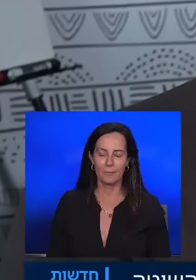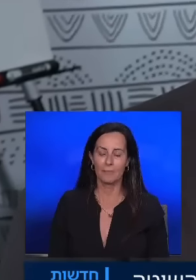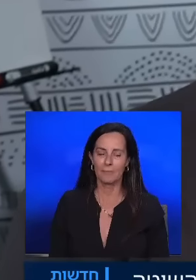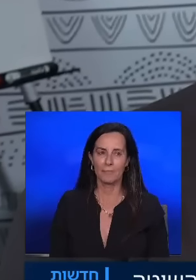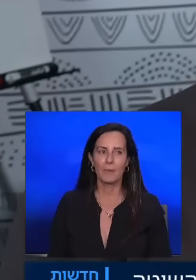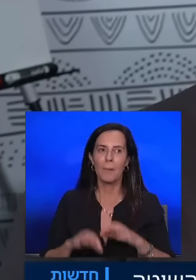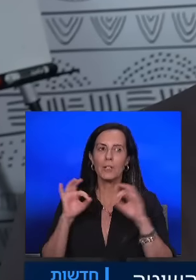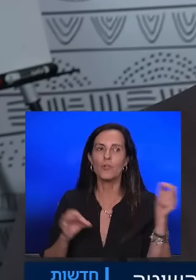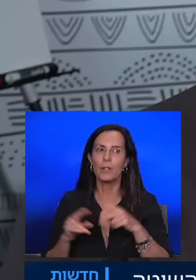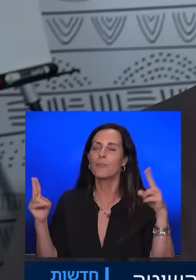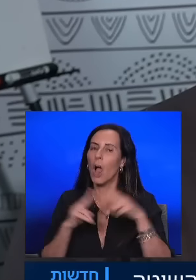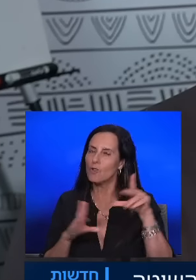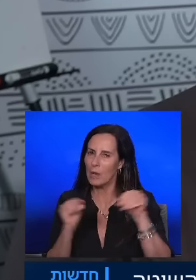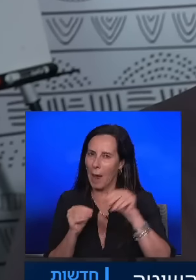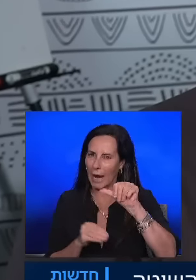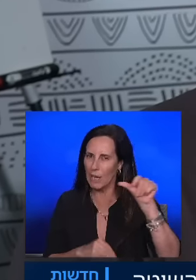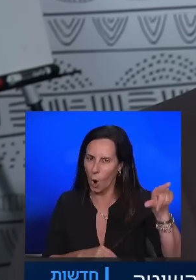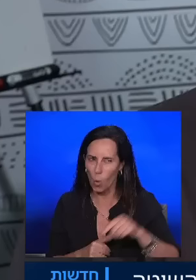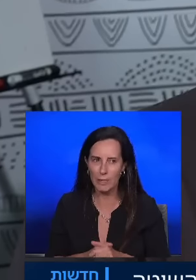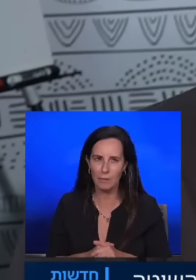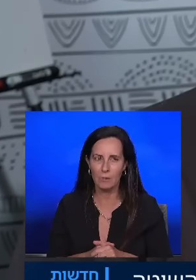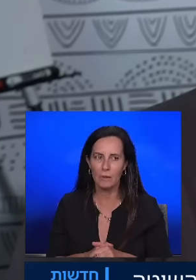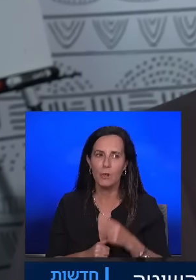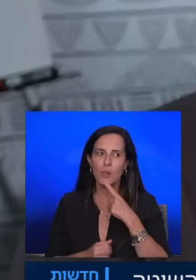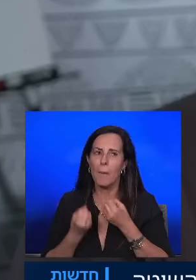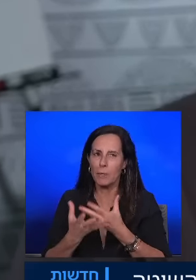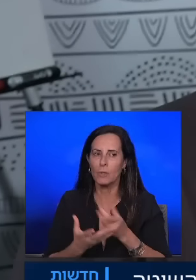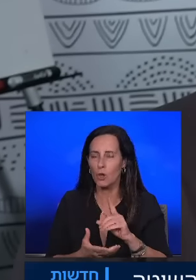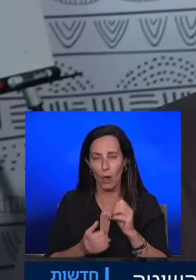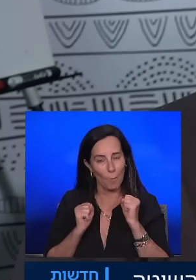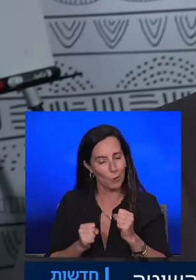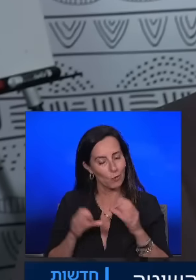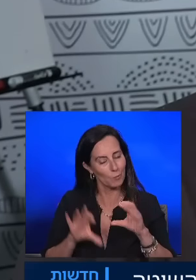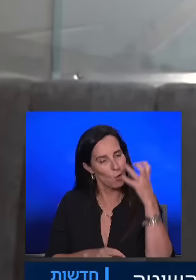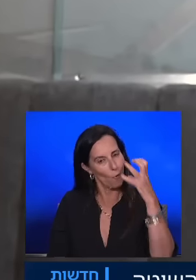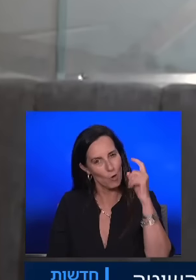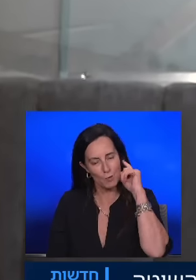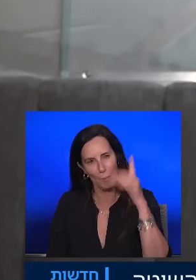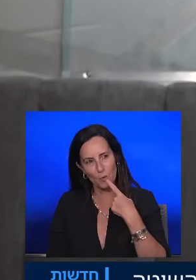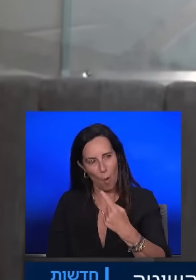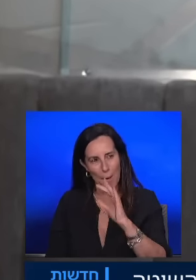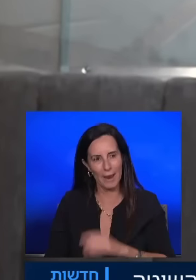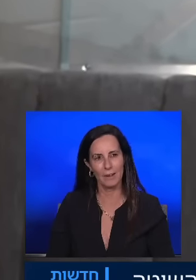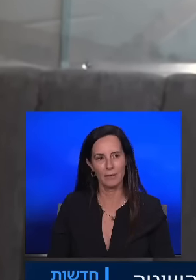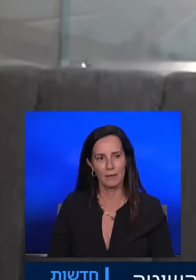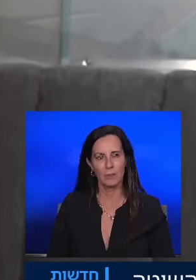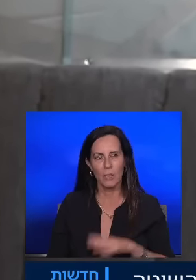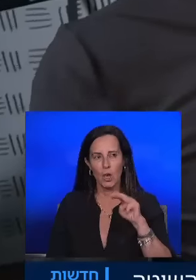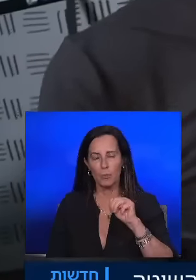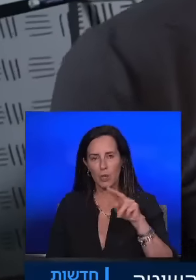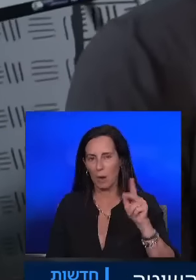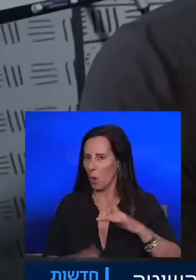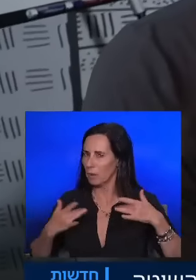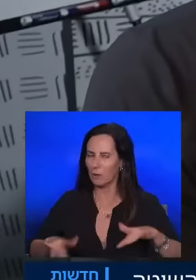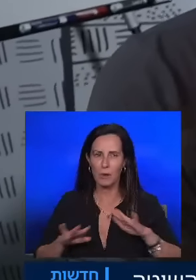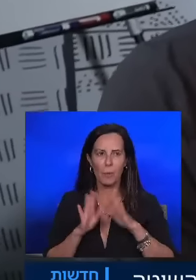בתחילת השבוע נפגשנו עם אריאל אהרוני, שהעביר מסר שלא בטוח שהמשקיעים יאהבו לשמוע. מישל ודניס לא מתנערים מאחריות. כל